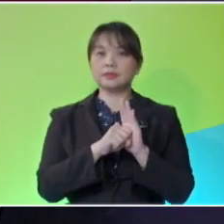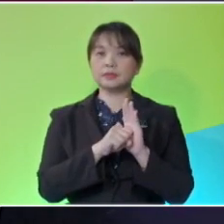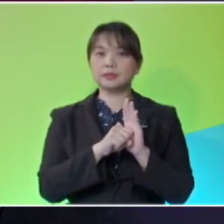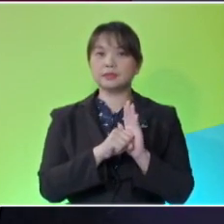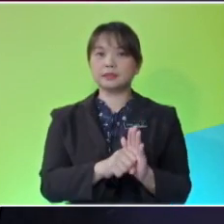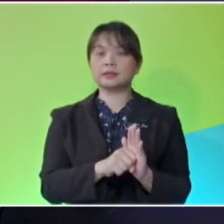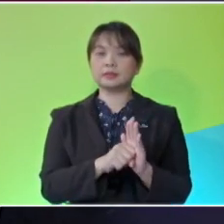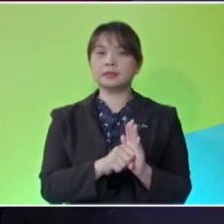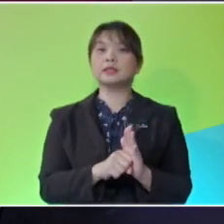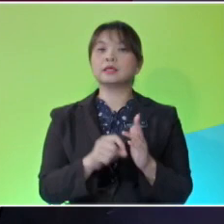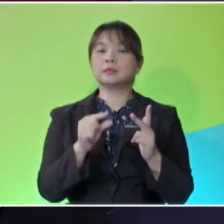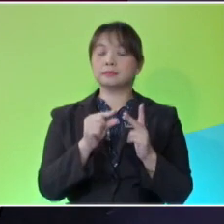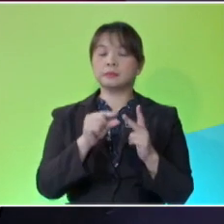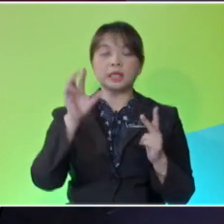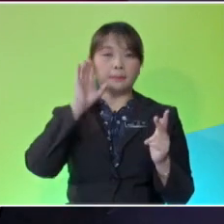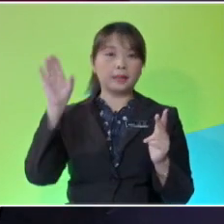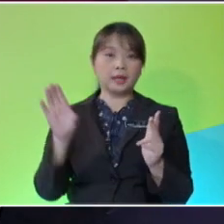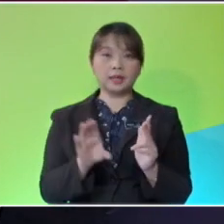simbol bergambar